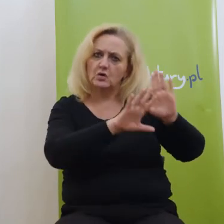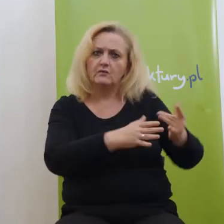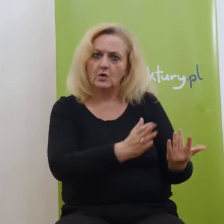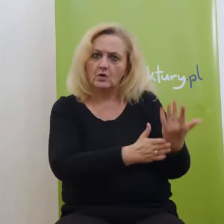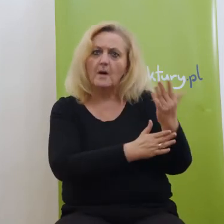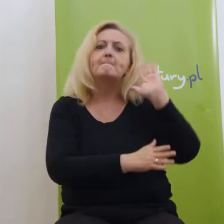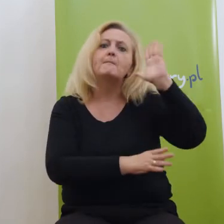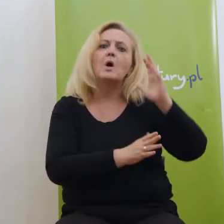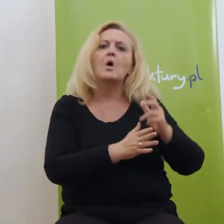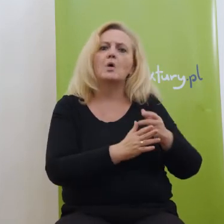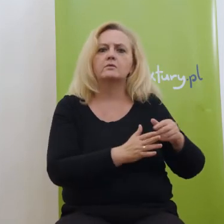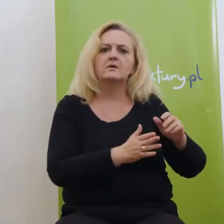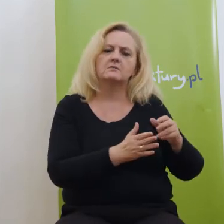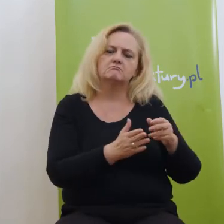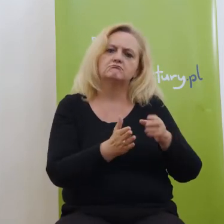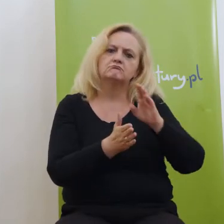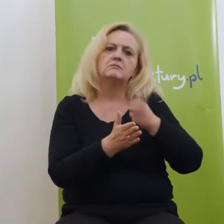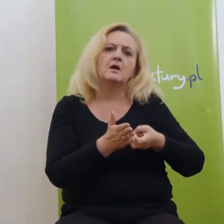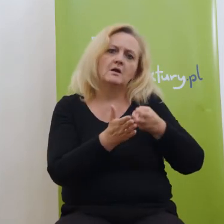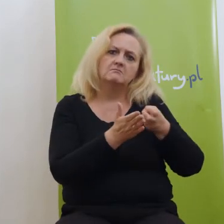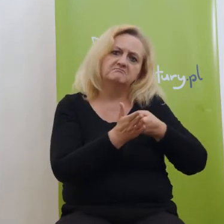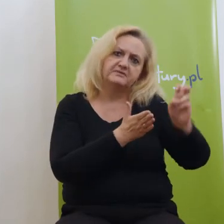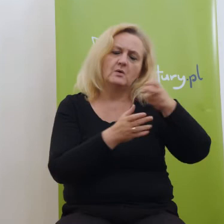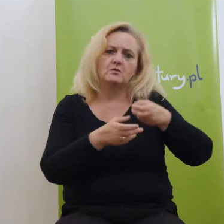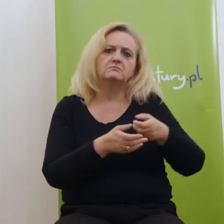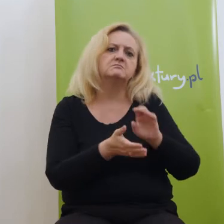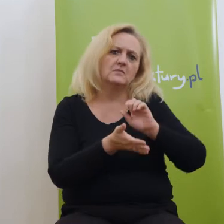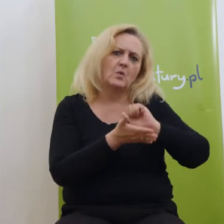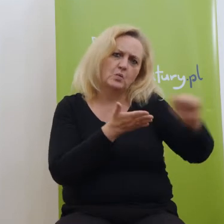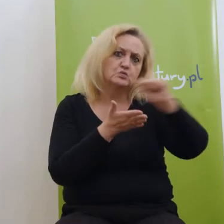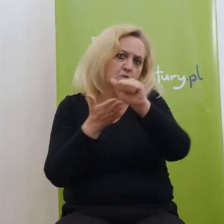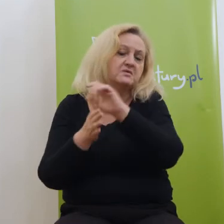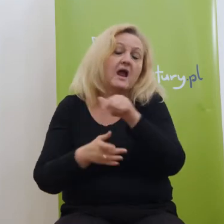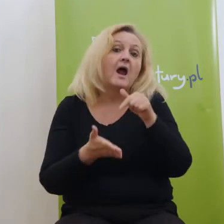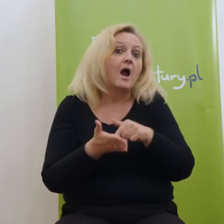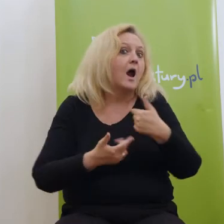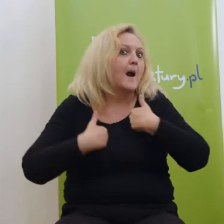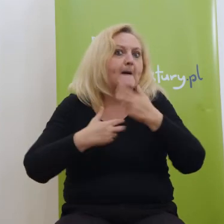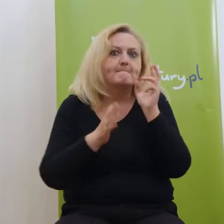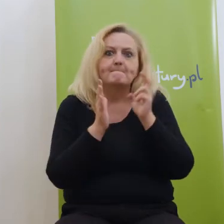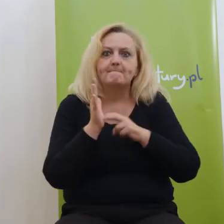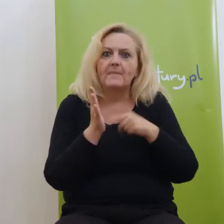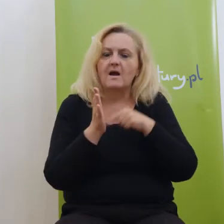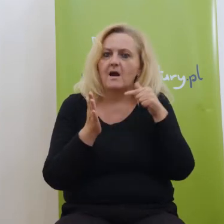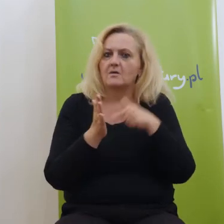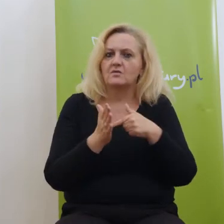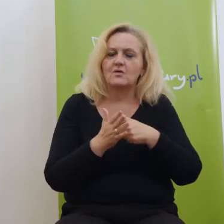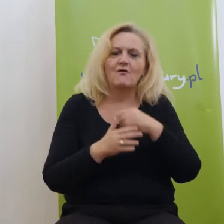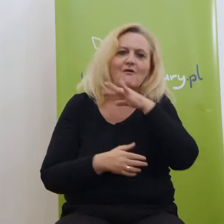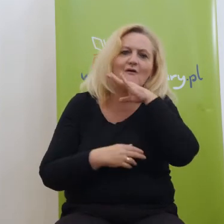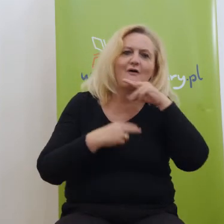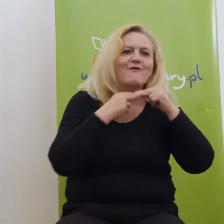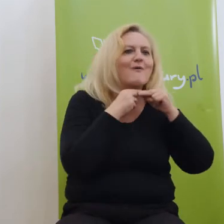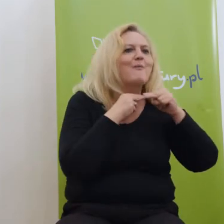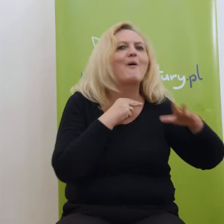wzrośnie. Potem dopiero się go usunie. Mi bardzo brakuje, wiesz, tych kolorowych pól.